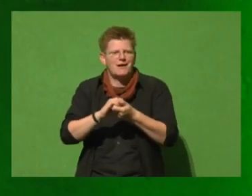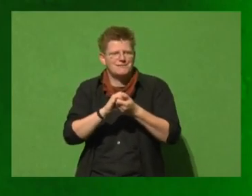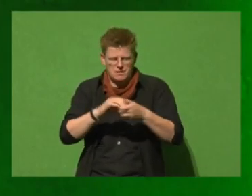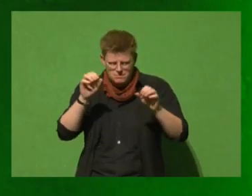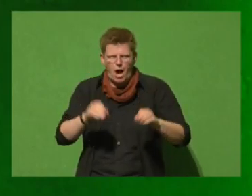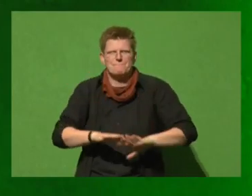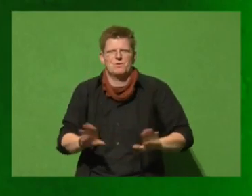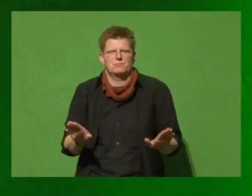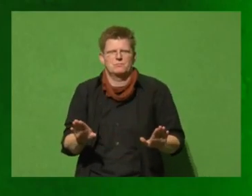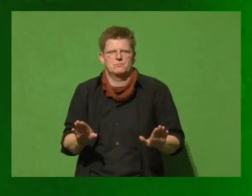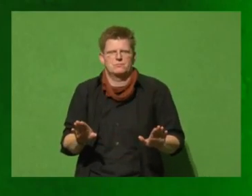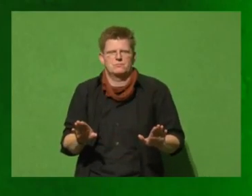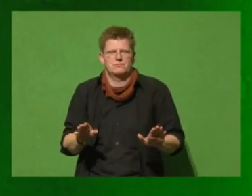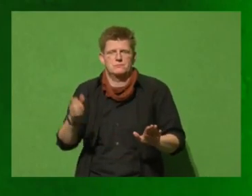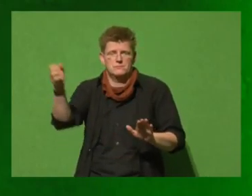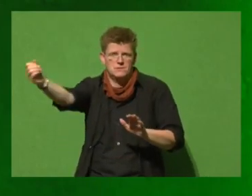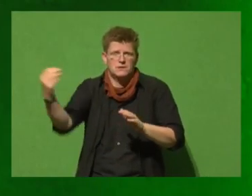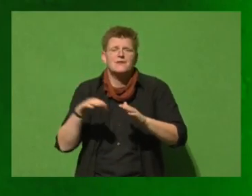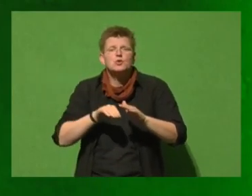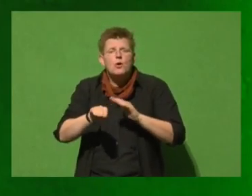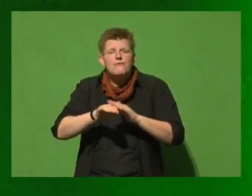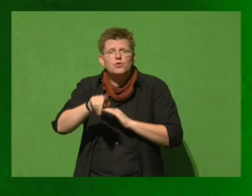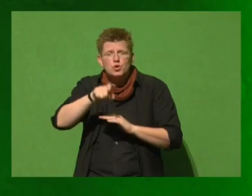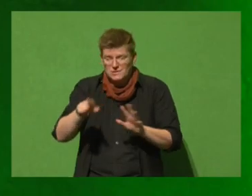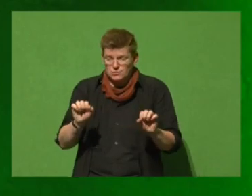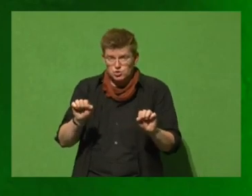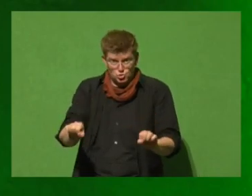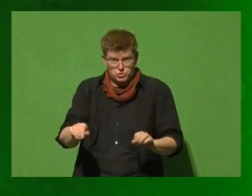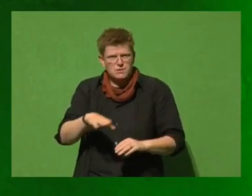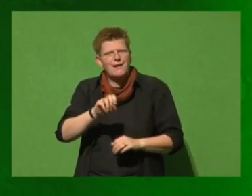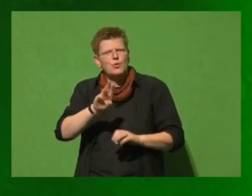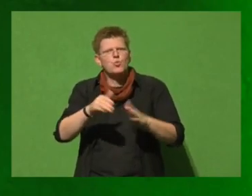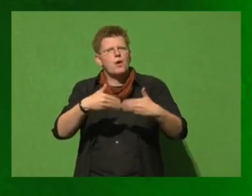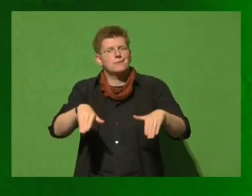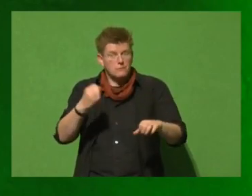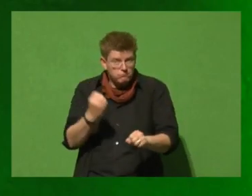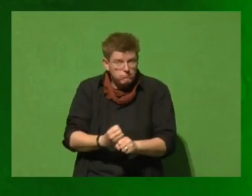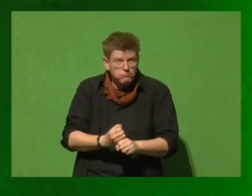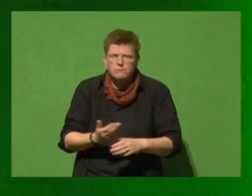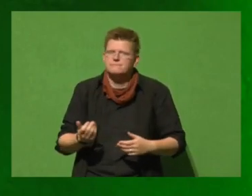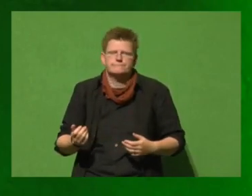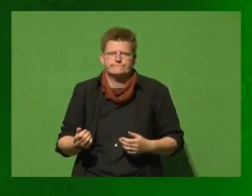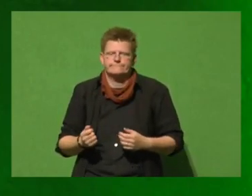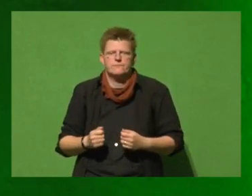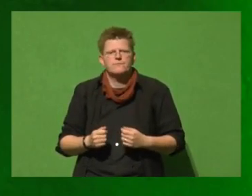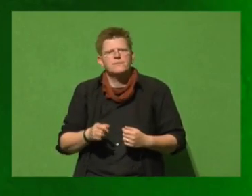Flüchtlingsschutz hört aber nicht an der EU-Grenze auf. Seit einiger Zeit müssen wir eine steigende Anzahl von An- und